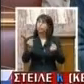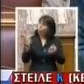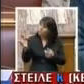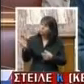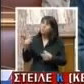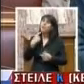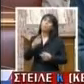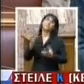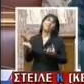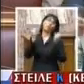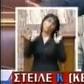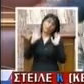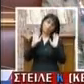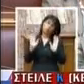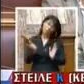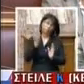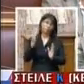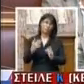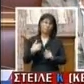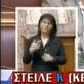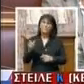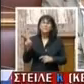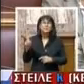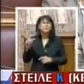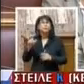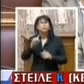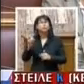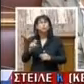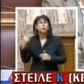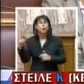σήμερα. Σε ποια χώρα ζείτε, κύριε Πρωθυπουργέ?